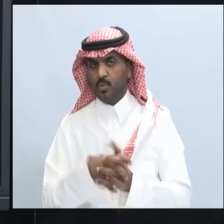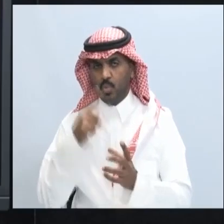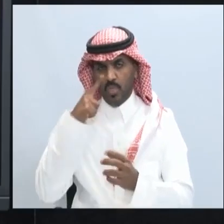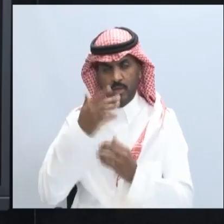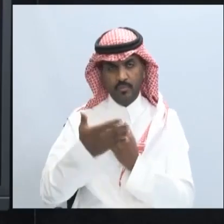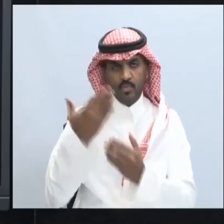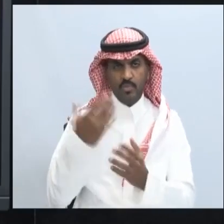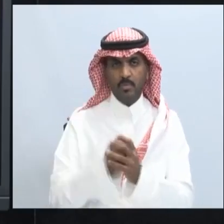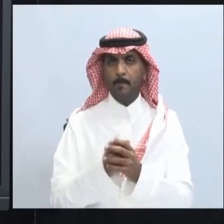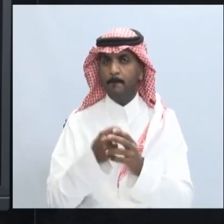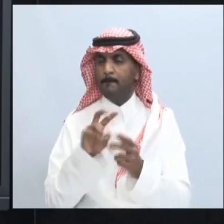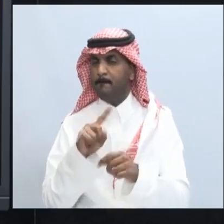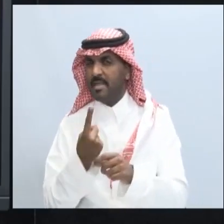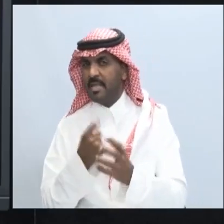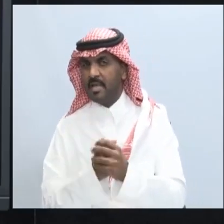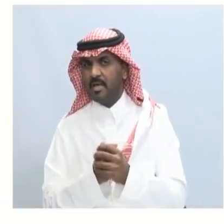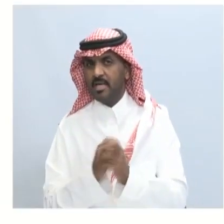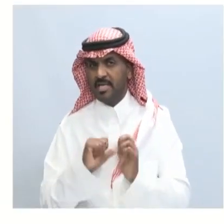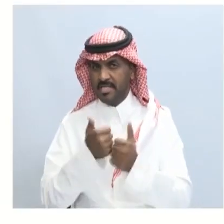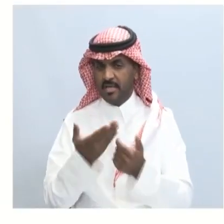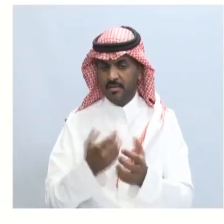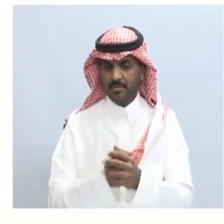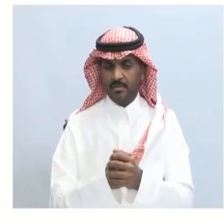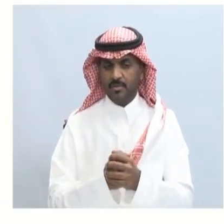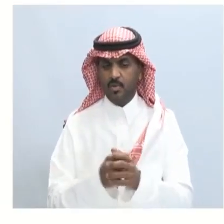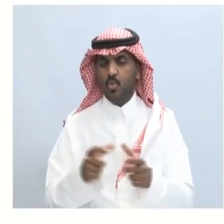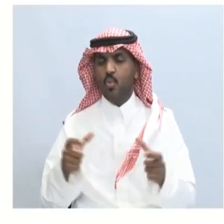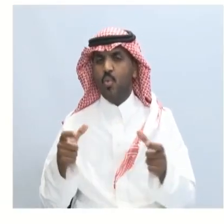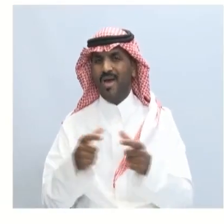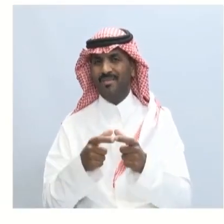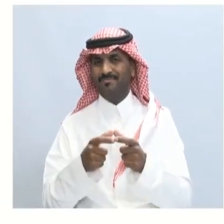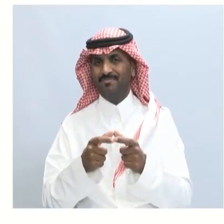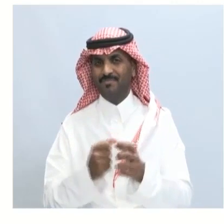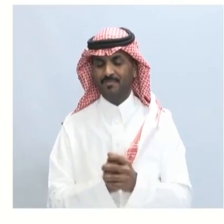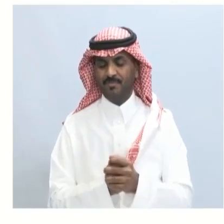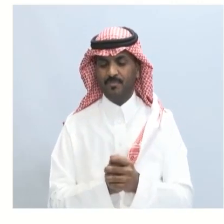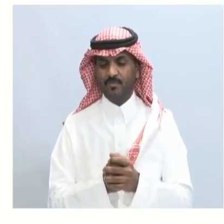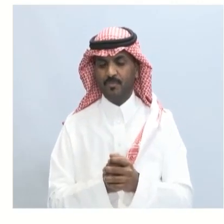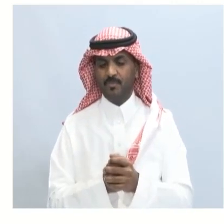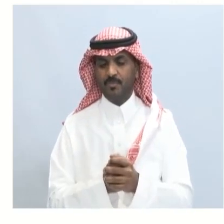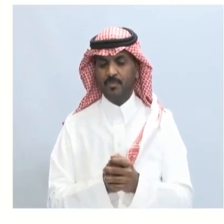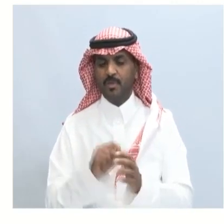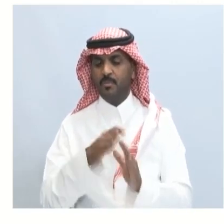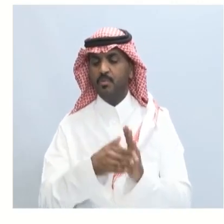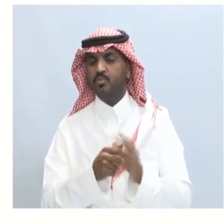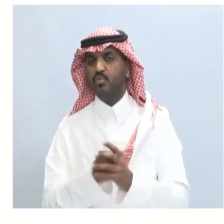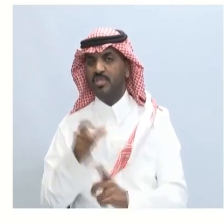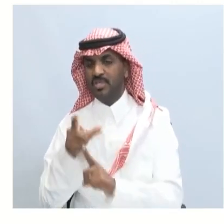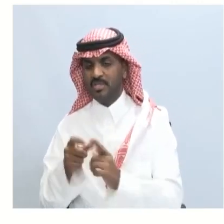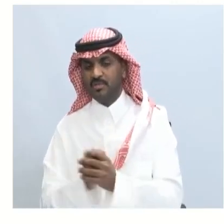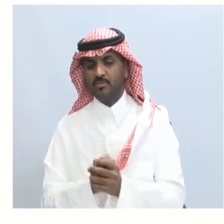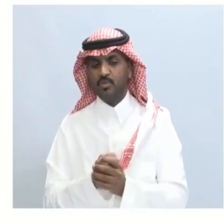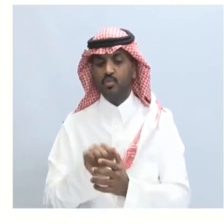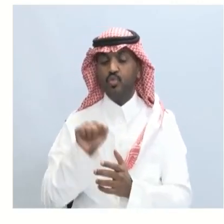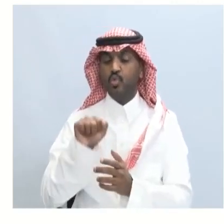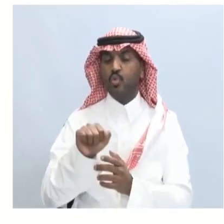الدروس السابقه متى يستحق هذه الحقوق هي عباره عن وعاء هذه الذمه الماليه يتضمن مجموع مال الشخصي من حقوق